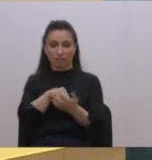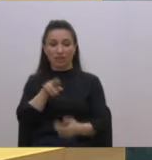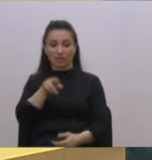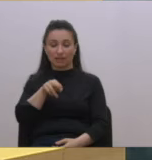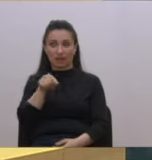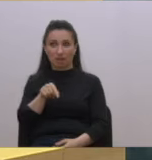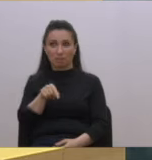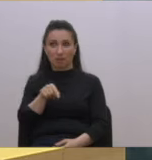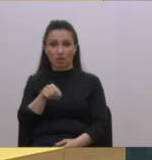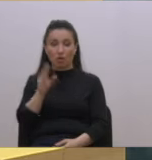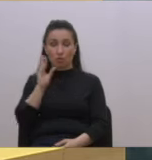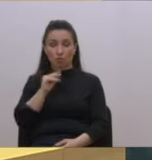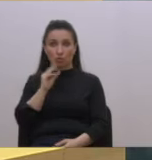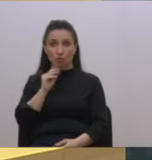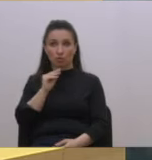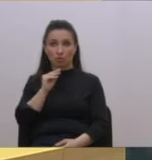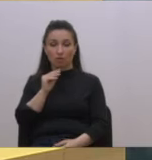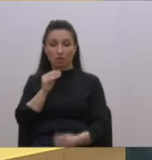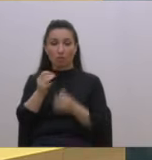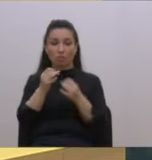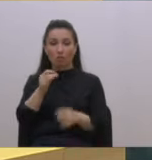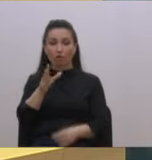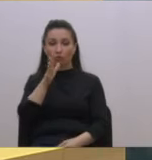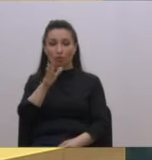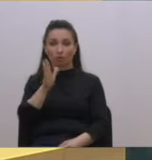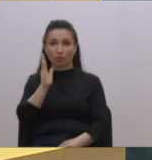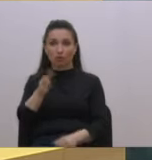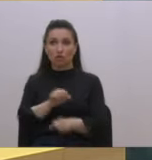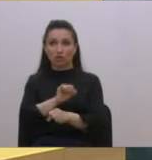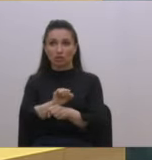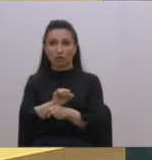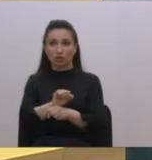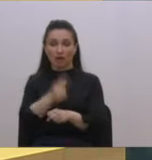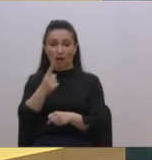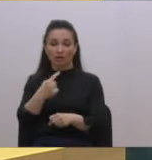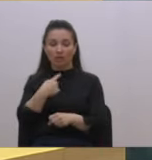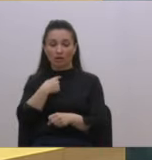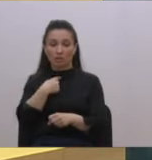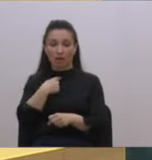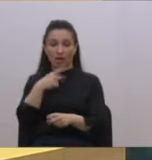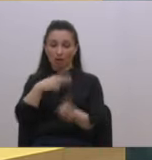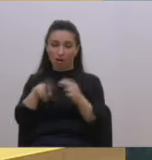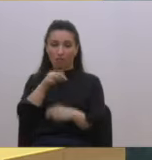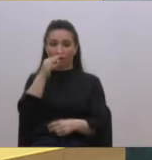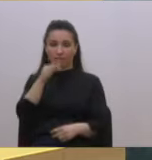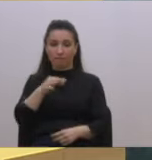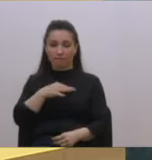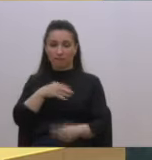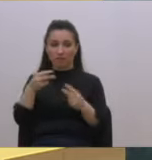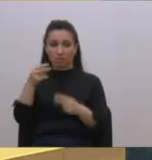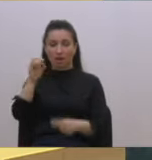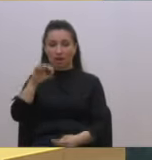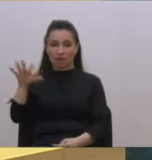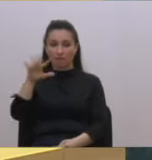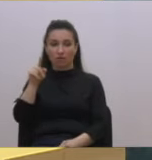დეკემბერში, როდესაც მოლაპარაკების პროცესი იქნება შეჩერებული და ერთხმად გვეტყვიან ჩვენ დასავლელი პარტნიორები და მათ შორის